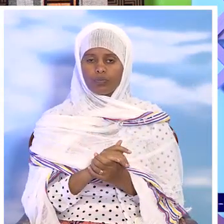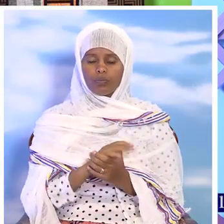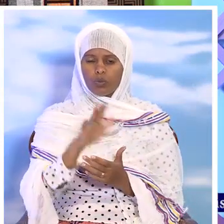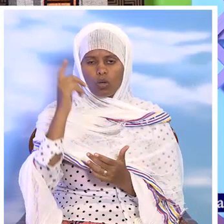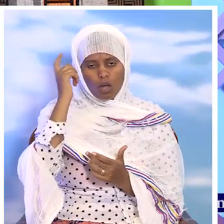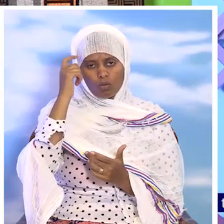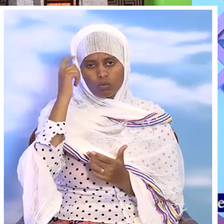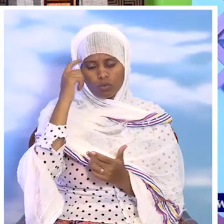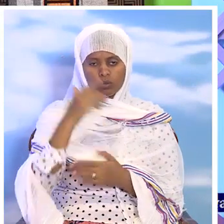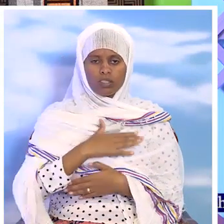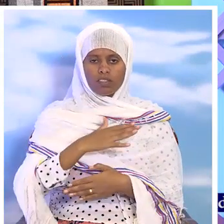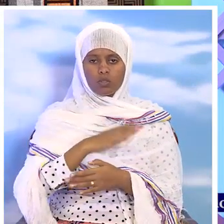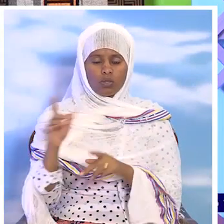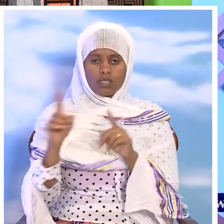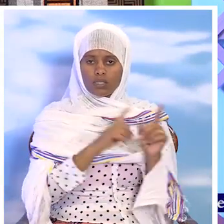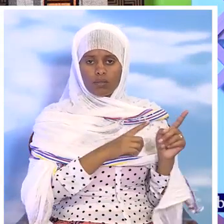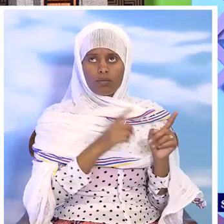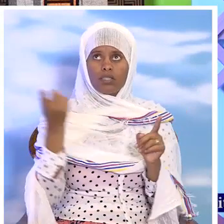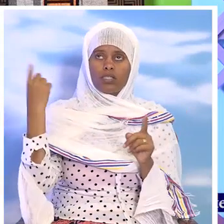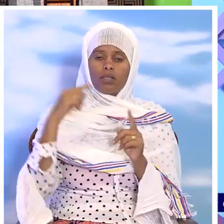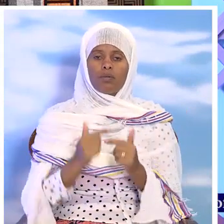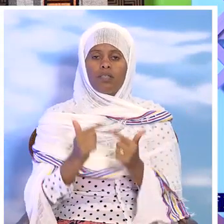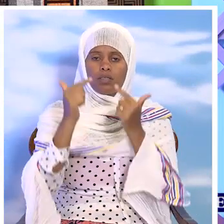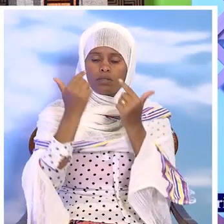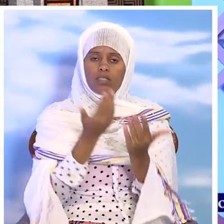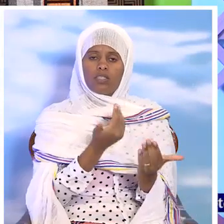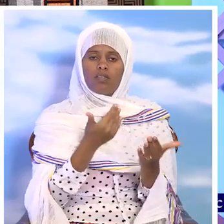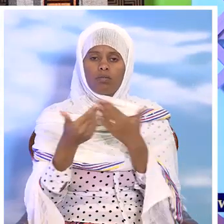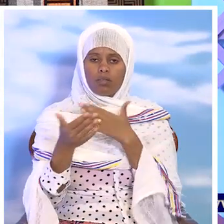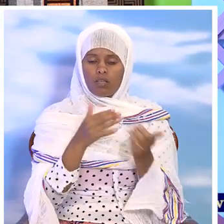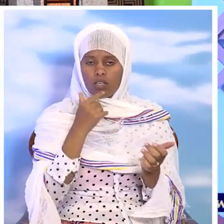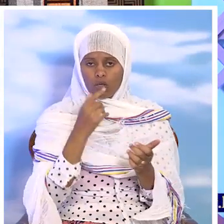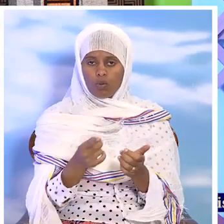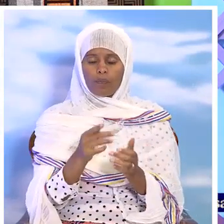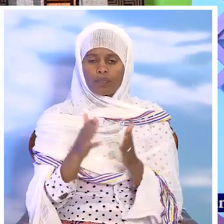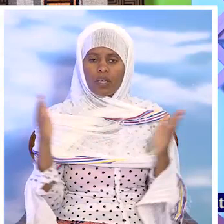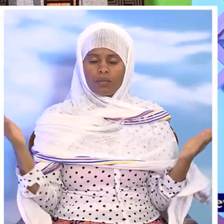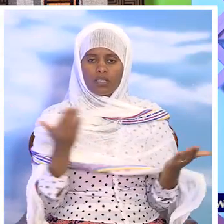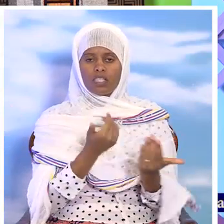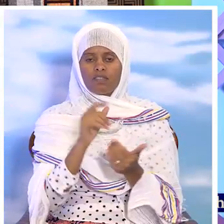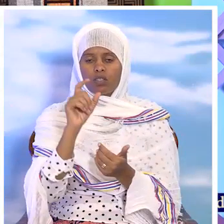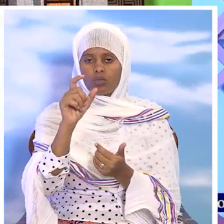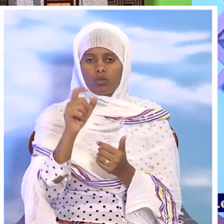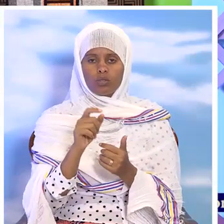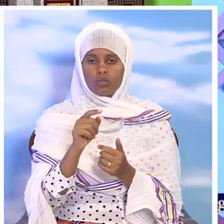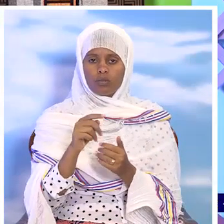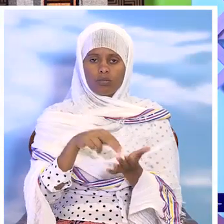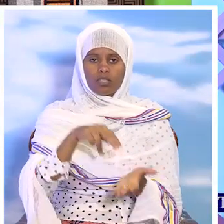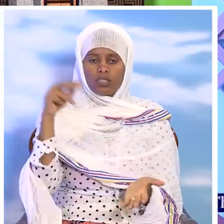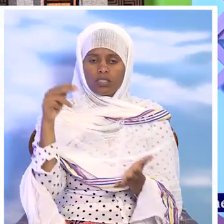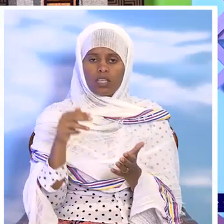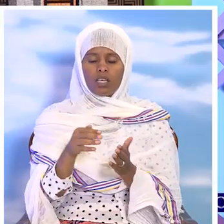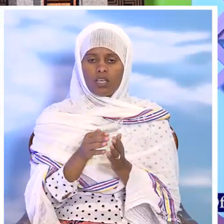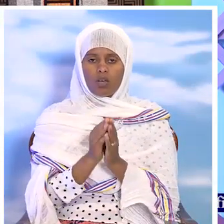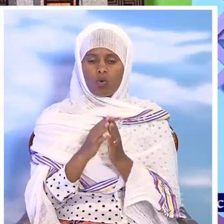ኩሉ እስንፋስ ዘለዎ ድማ ንዓኻ ተስፋ ይገብር ብምባል ገሊፅዎ ዘሎ። እዚ ዓብ ተስፋ እዚ ድማ ብትንሳኤ ዘጉባኤ